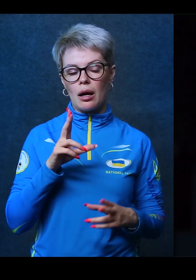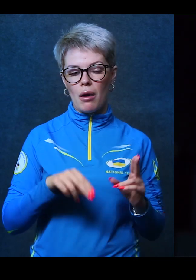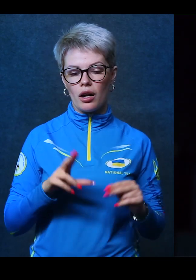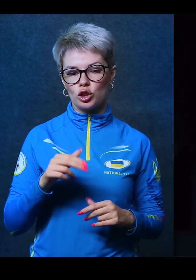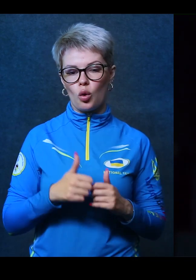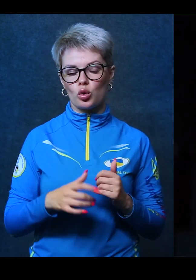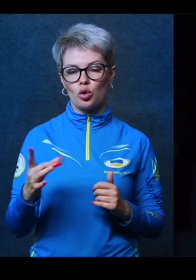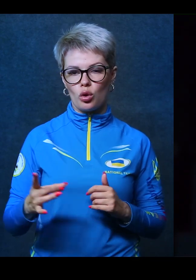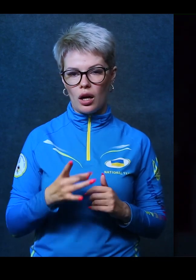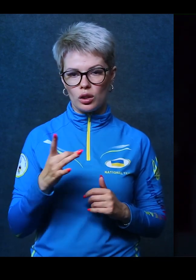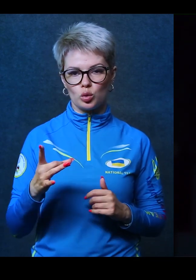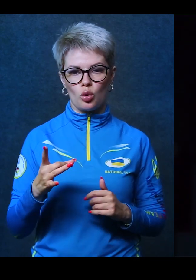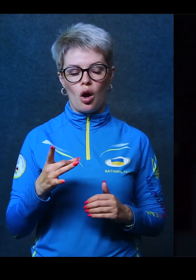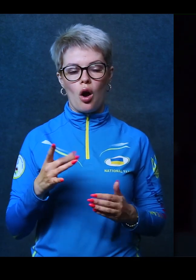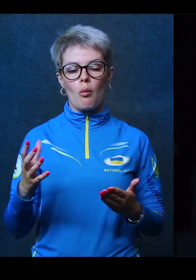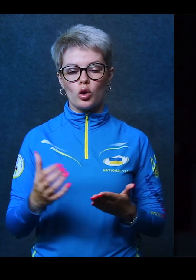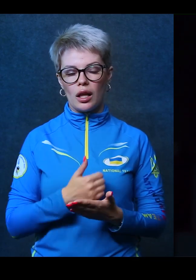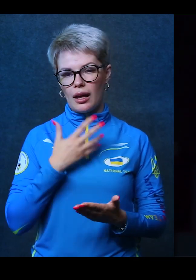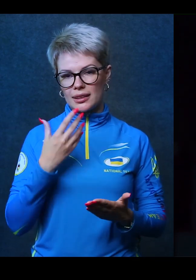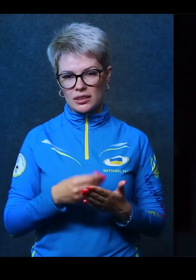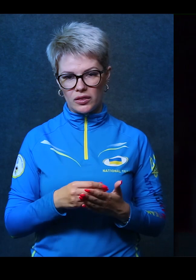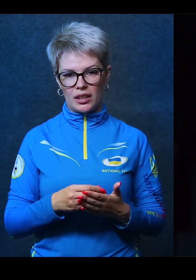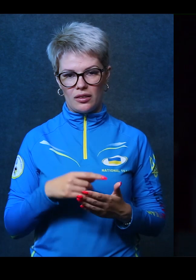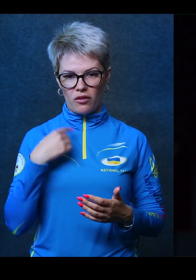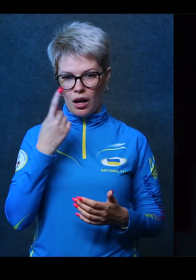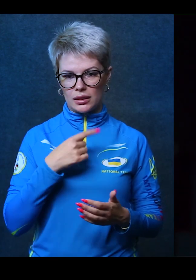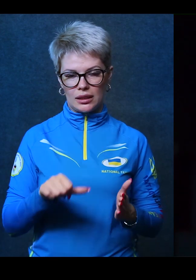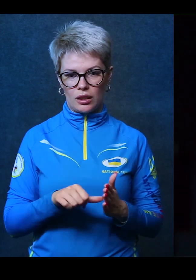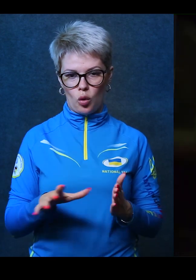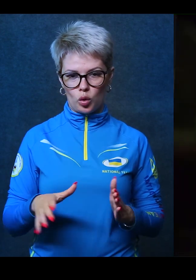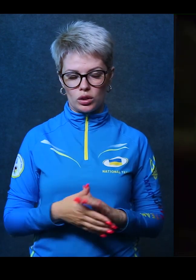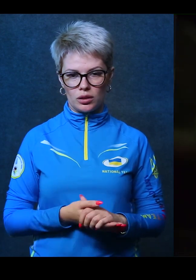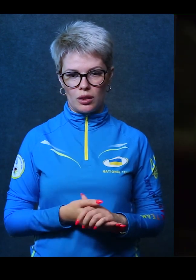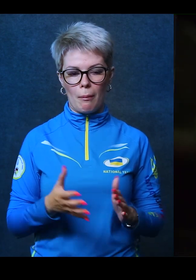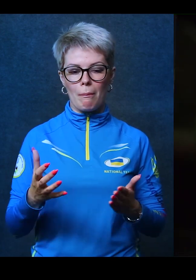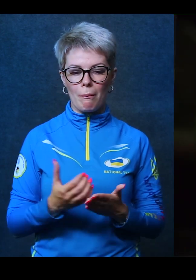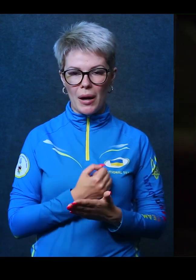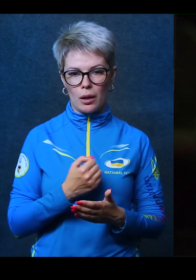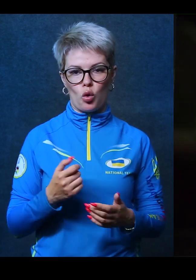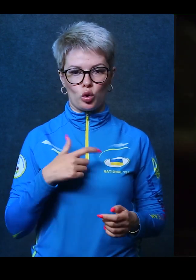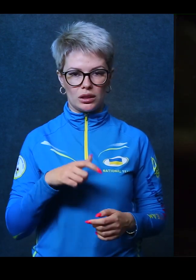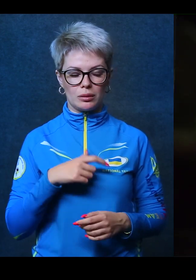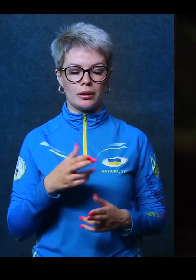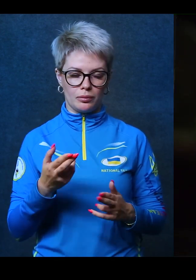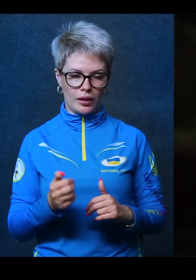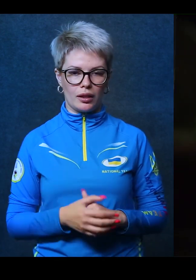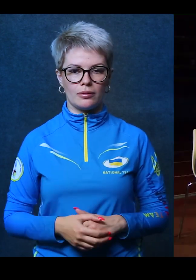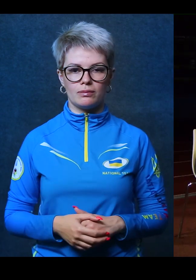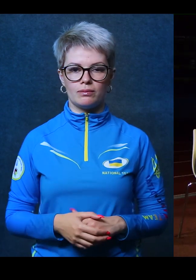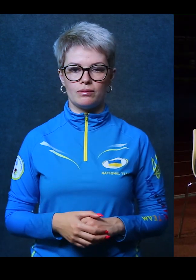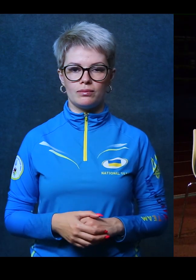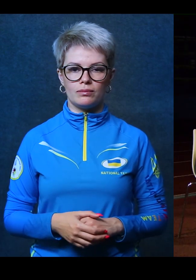намагаєшся кожного разу подолати свій власний рекорд, перебороти себе, так? Так.